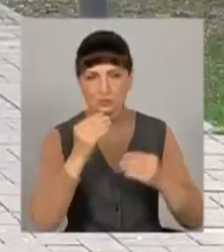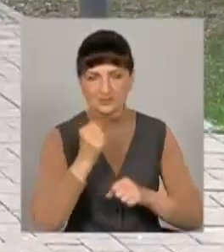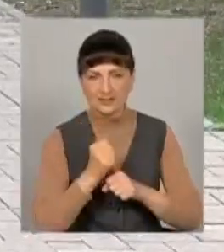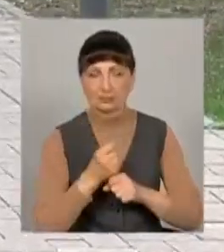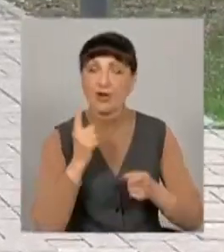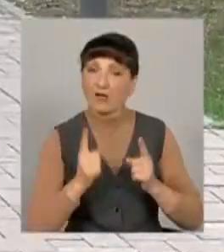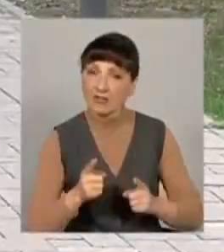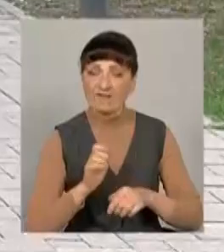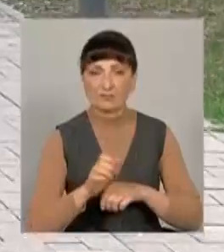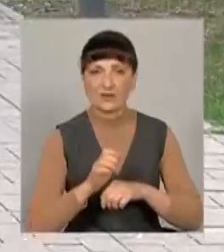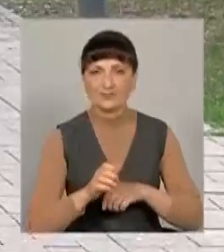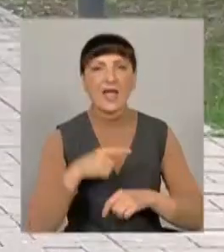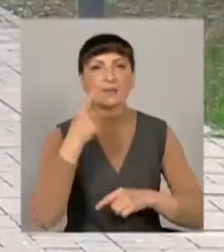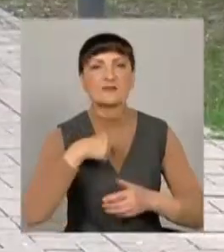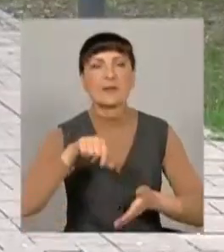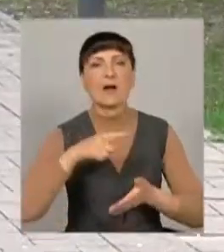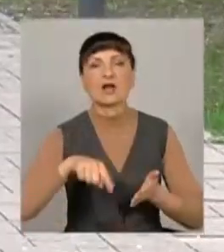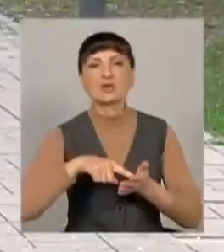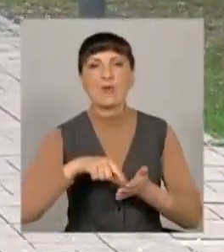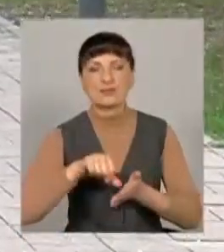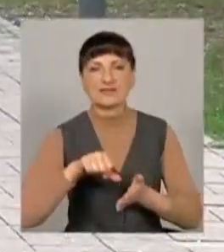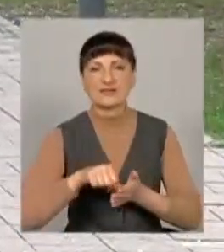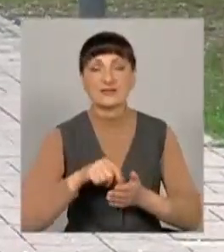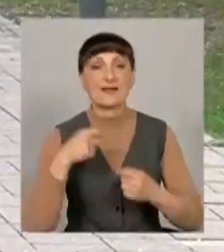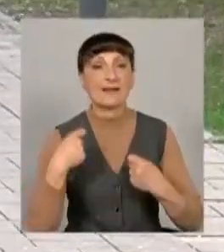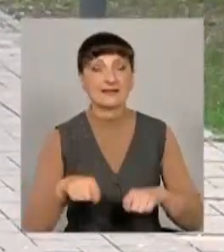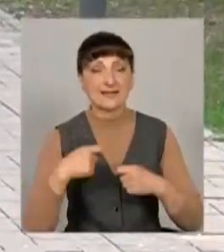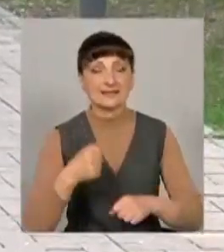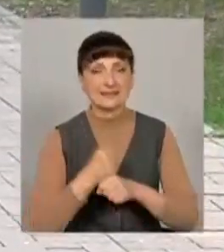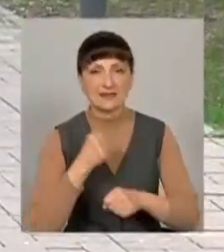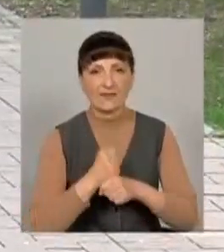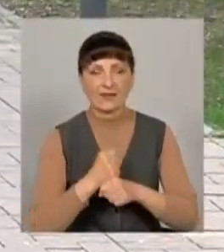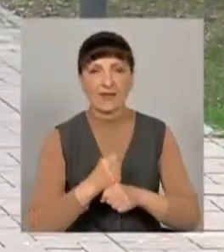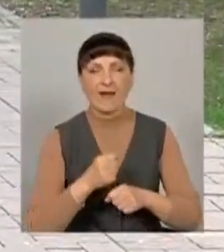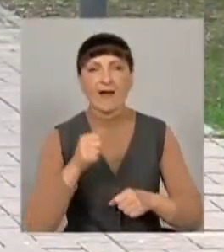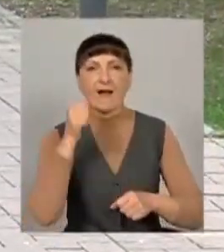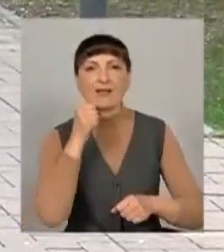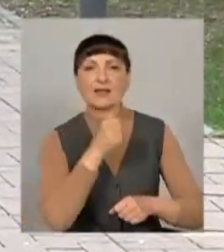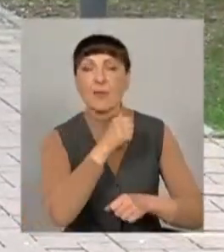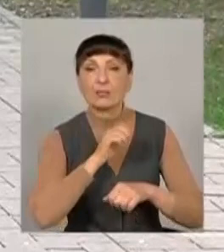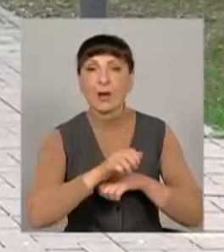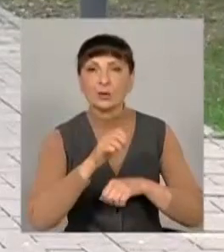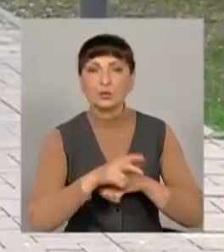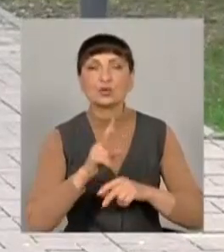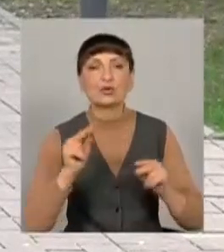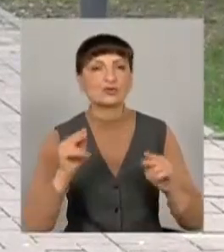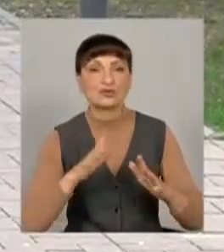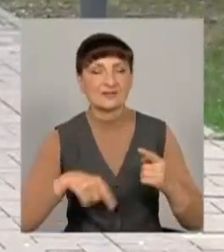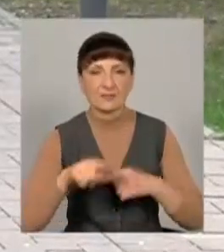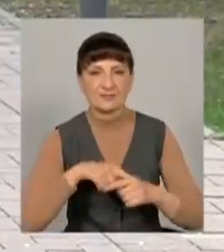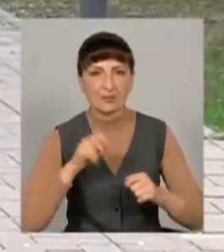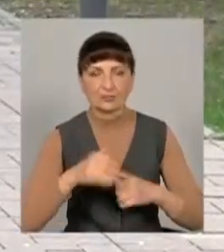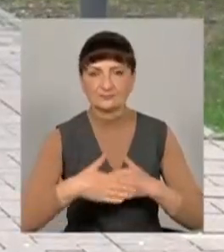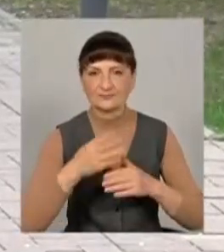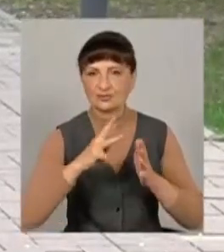словам представителей городского департамента юстиции, за реализацию и изготовление контрафактной продукции недобросовестным предпринимателям может